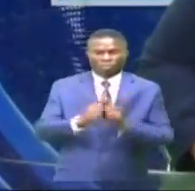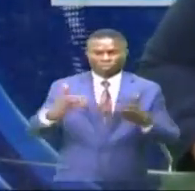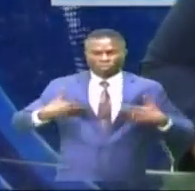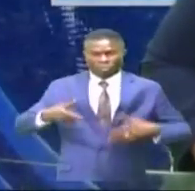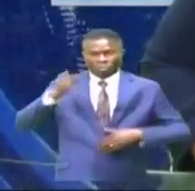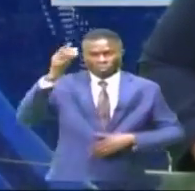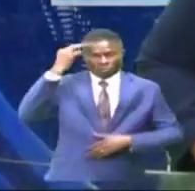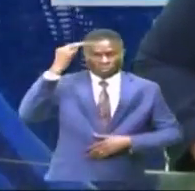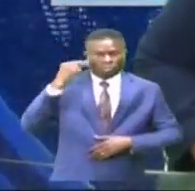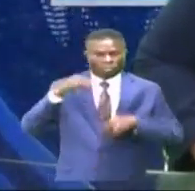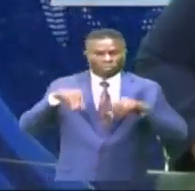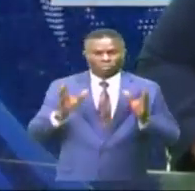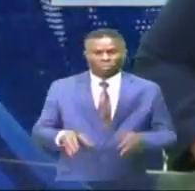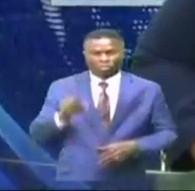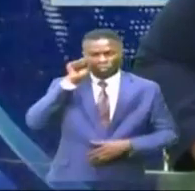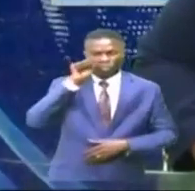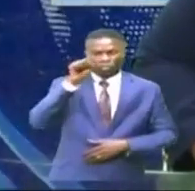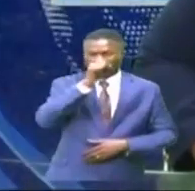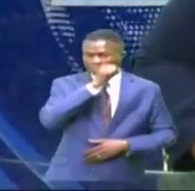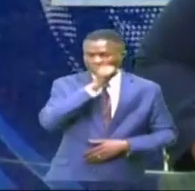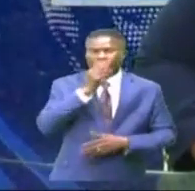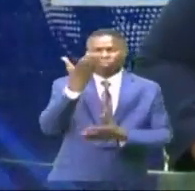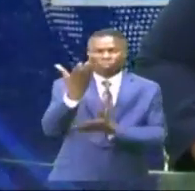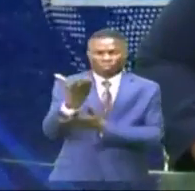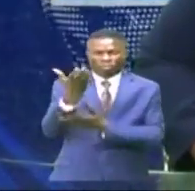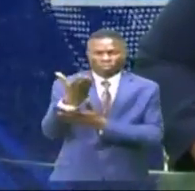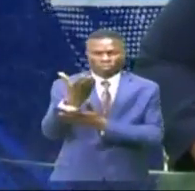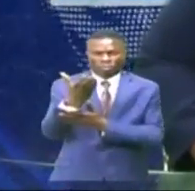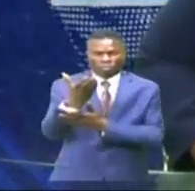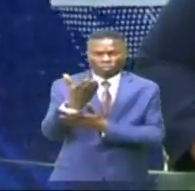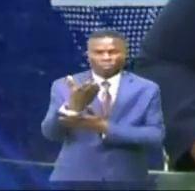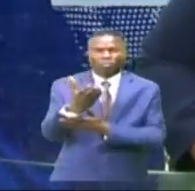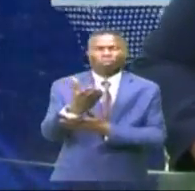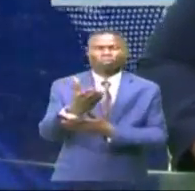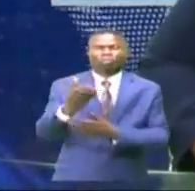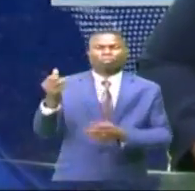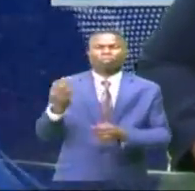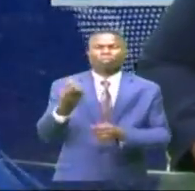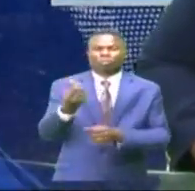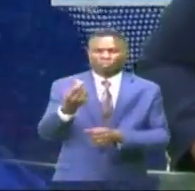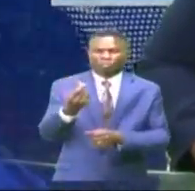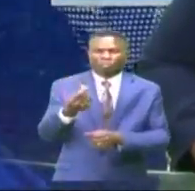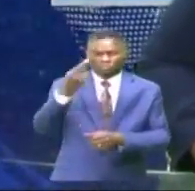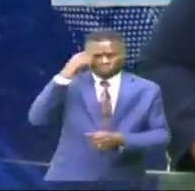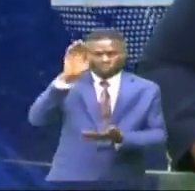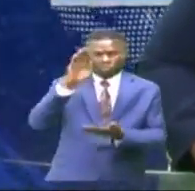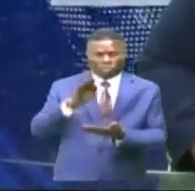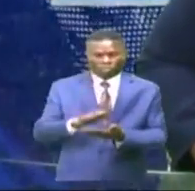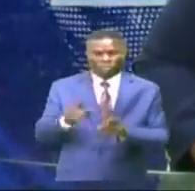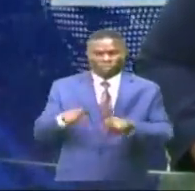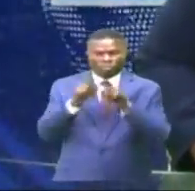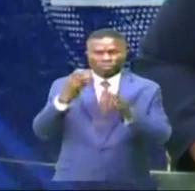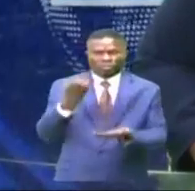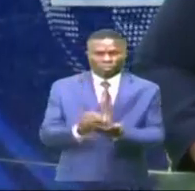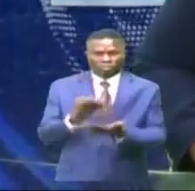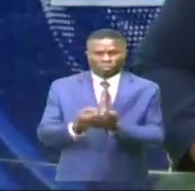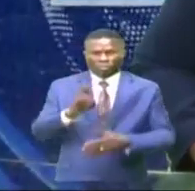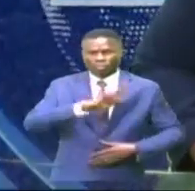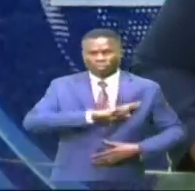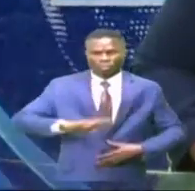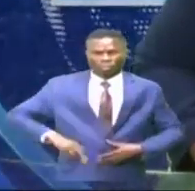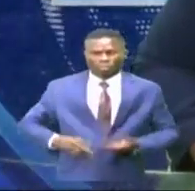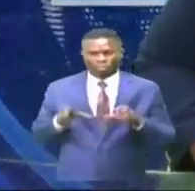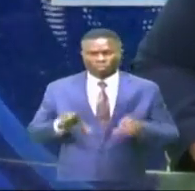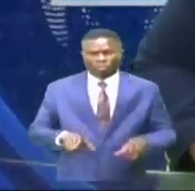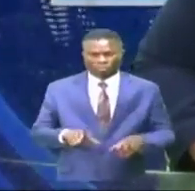Premier ministre congolais Samuel Condé plaid pour un accès équitable et juste financement pour la réduction de la dette économique de la République démocratique